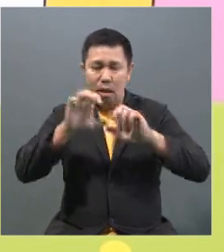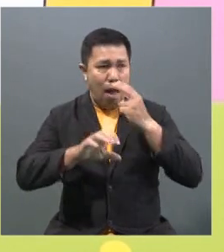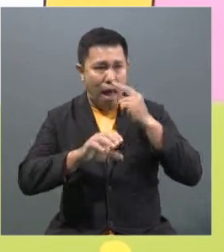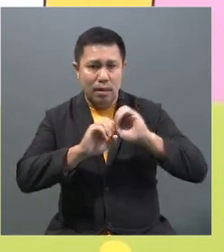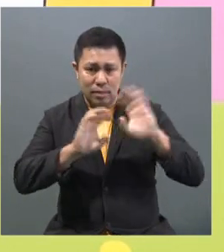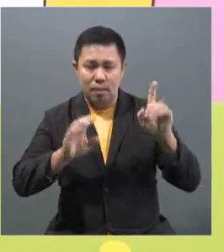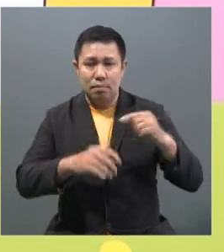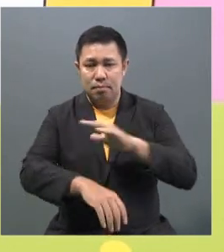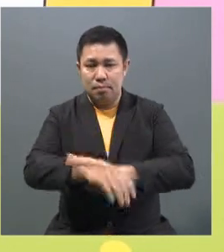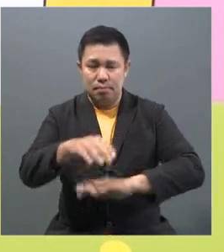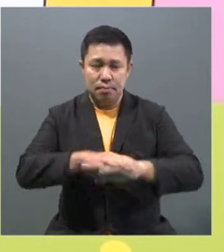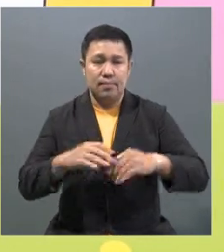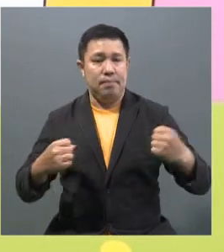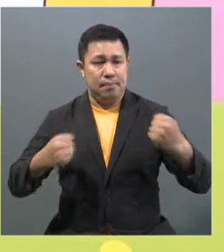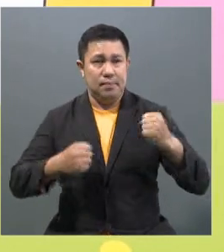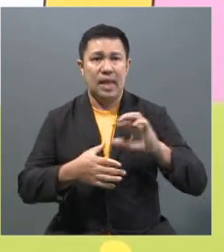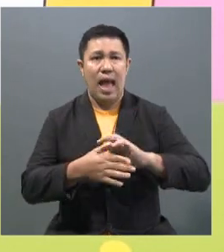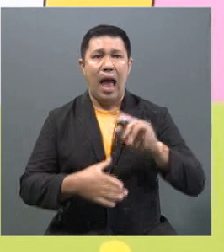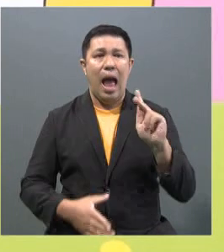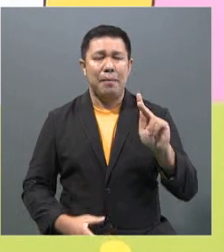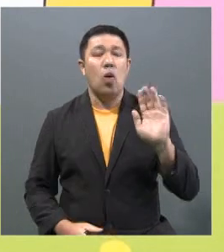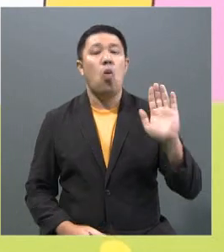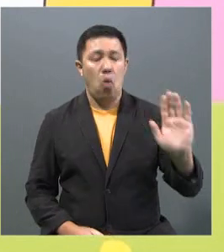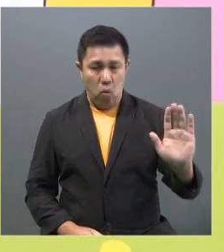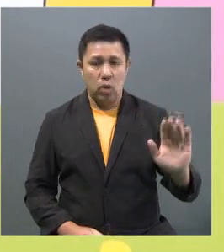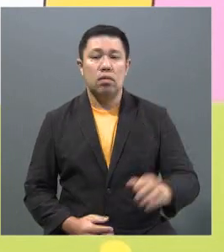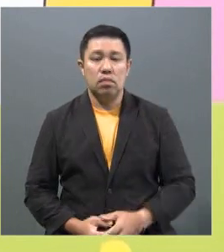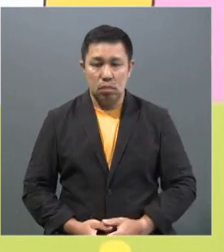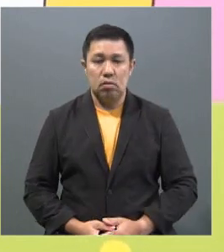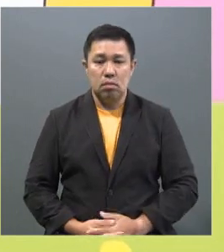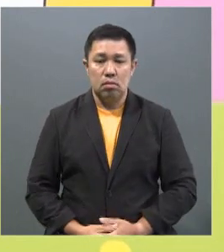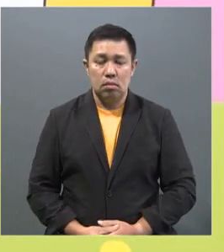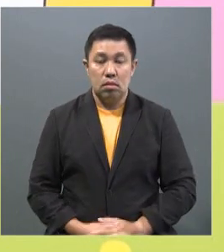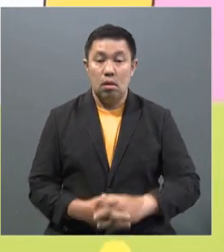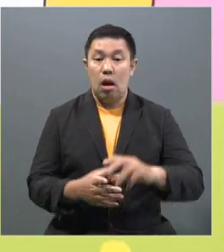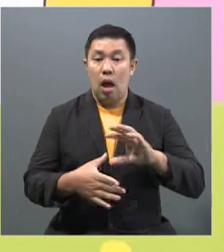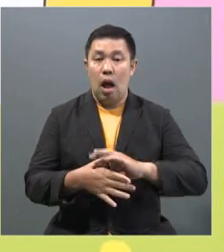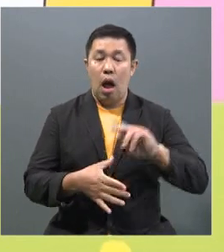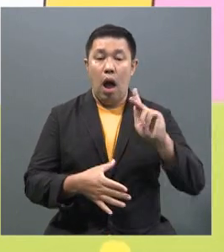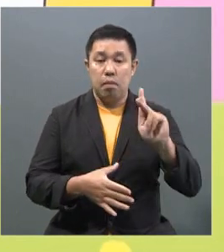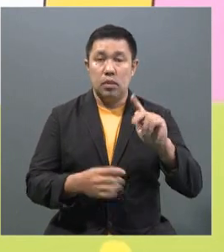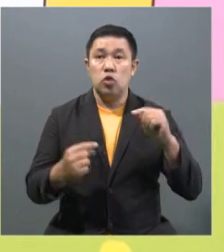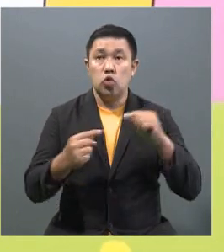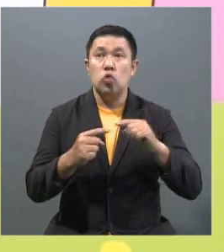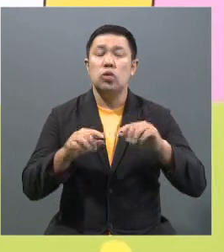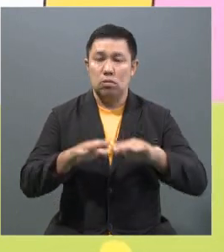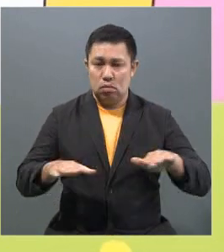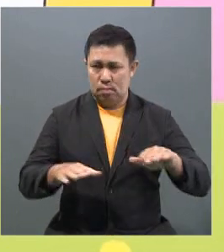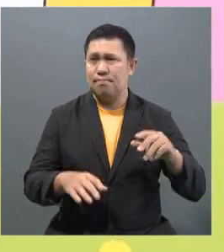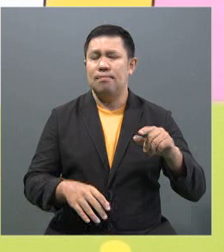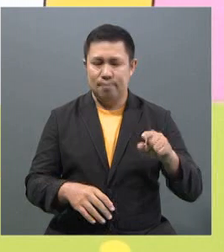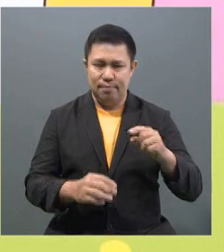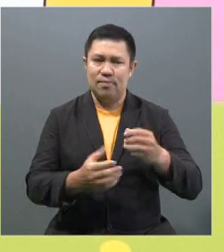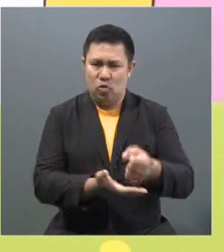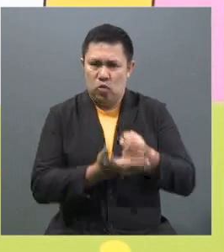เรื่องของความแข็งแรงของการใช้กล้ามเนื้อมัดใหญ่มัดเล็กนะคะซึ่งการใช้กล้ามเนื้อเนี่ยจริงๆสำหรับเด็กเนี่ยส่งผลโดยตรงกับสติ